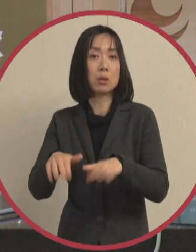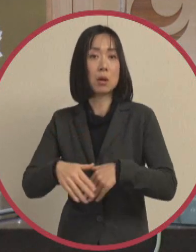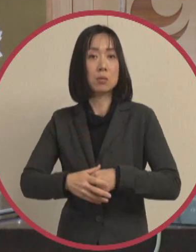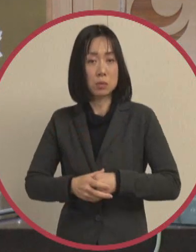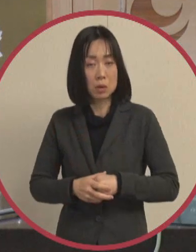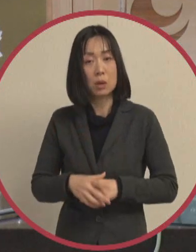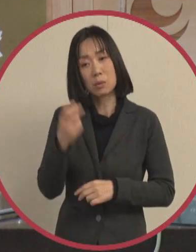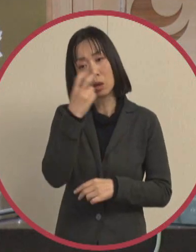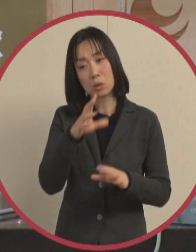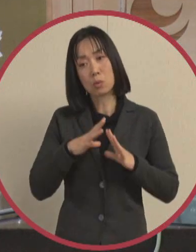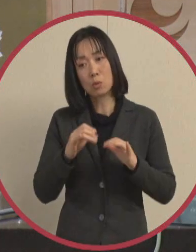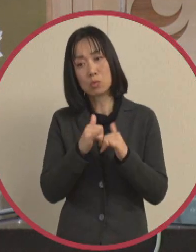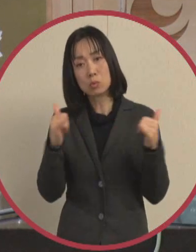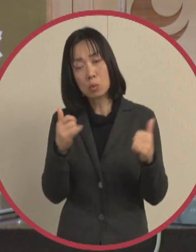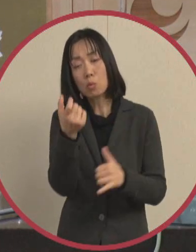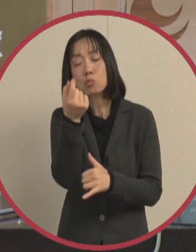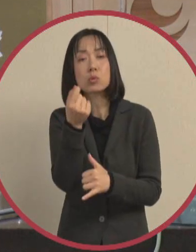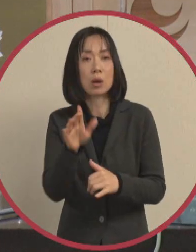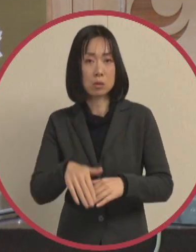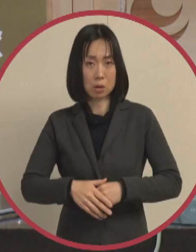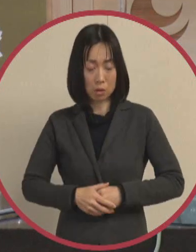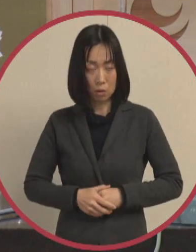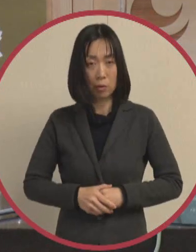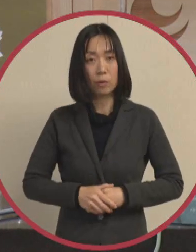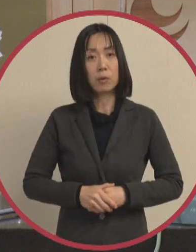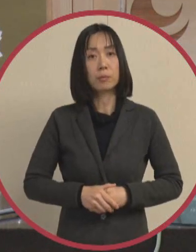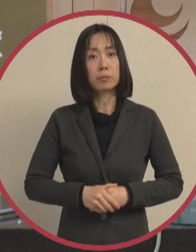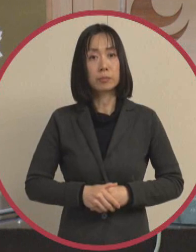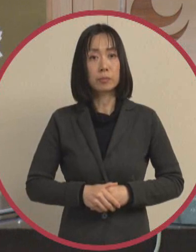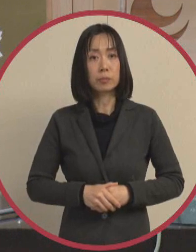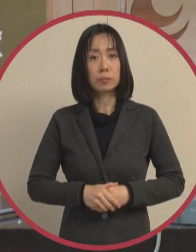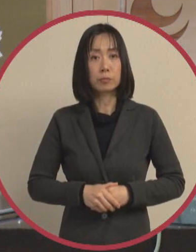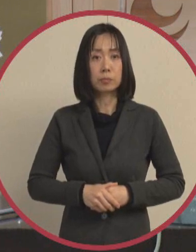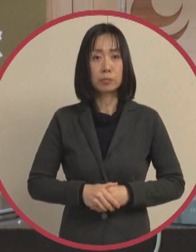ね、少なかったんですけれども、